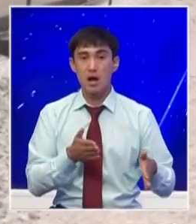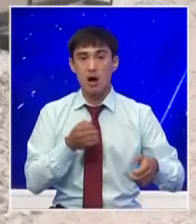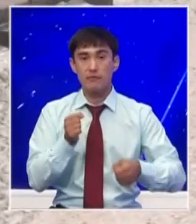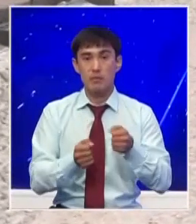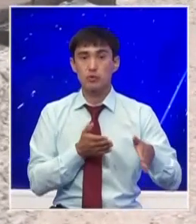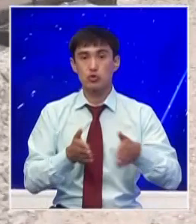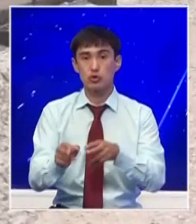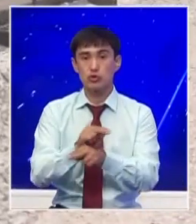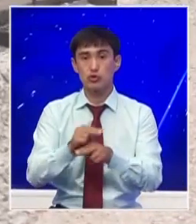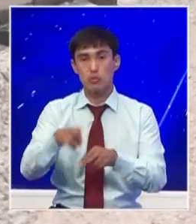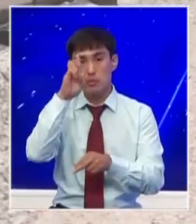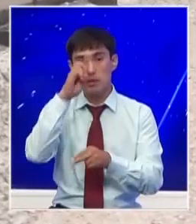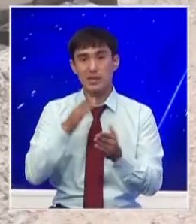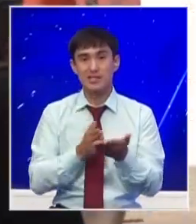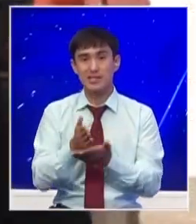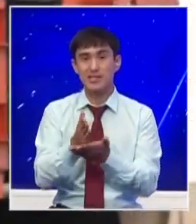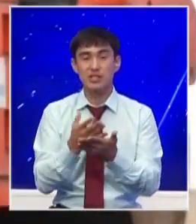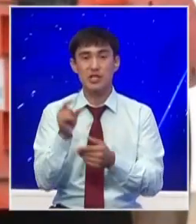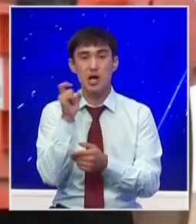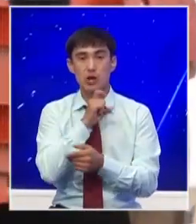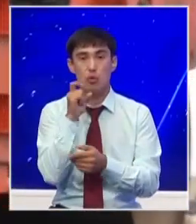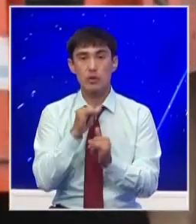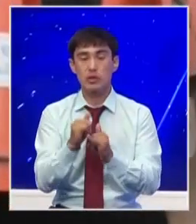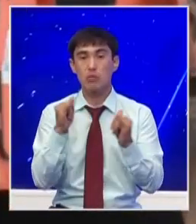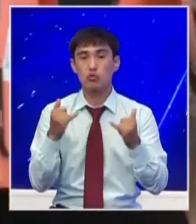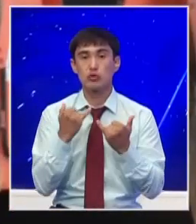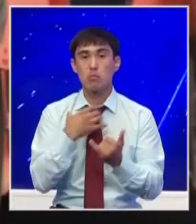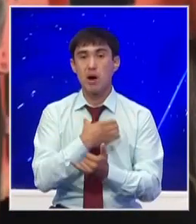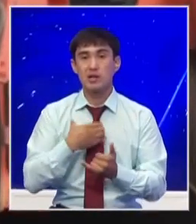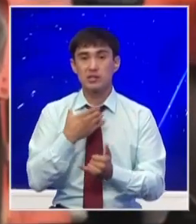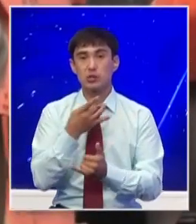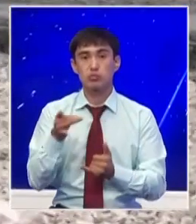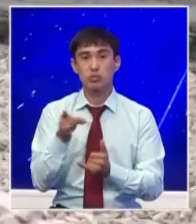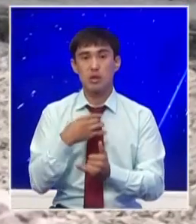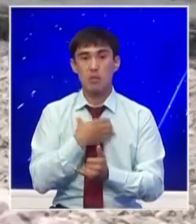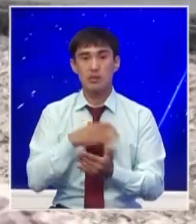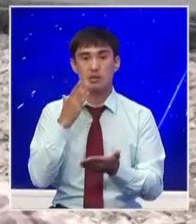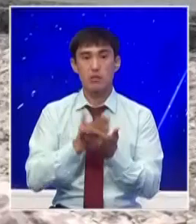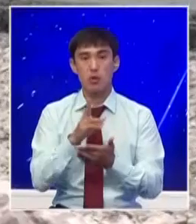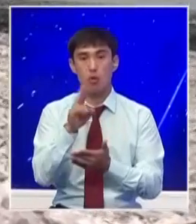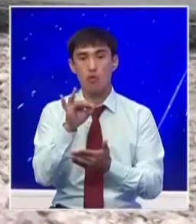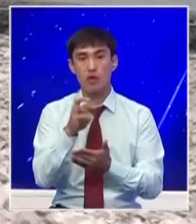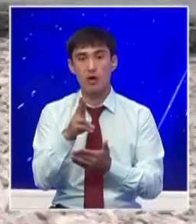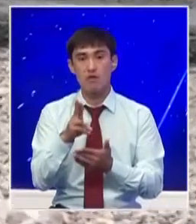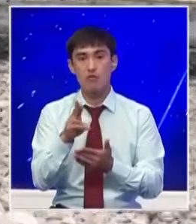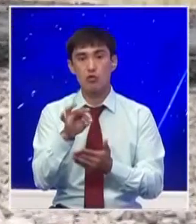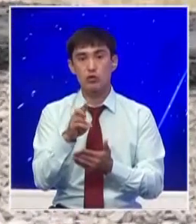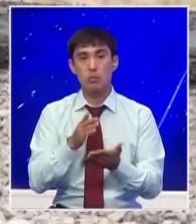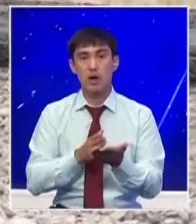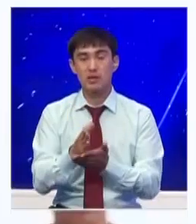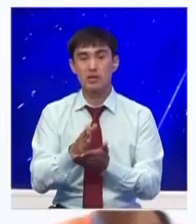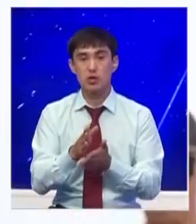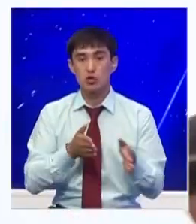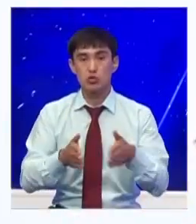Автомобиль жолдарын жөндеу мемлекеттің стратегиялық және экономикалық даму үшін маңызды. Республикалық маңызы бар Қонаев көрті